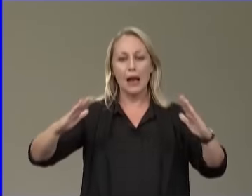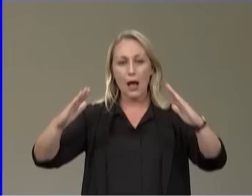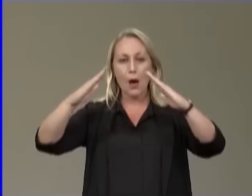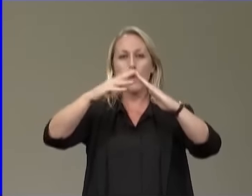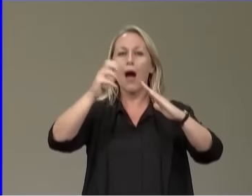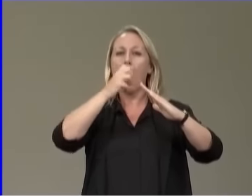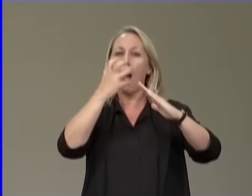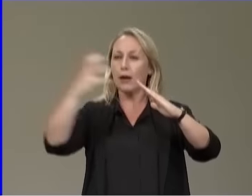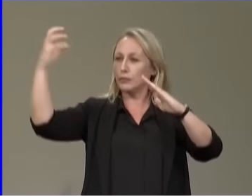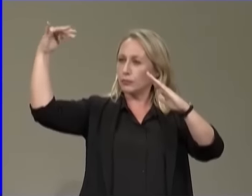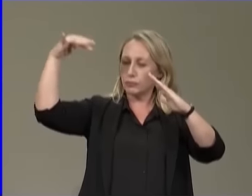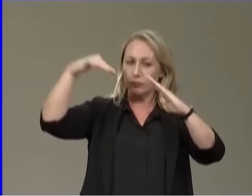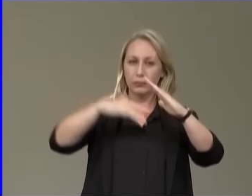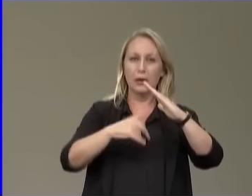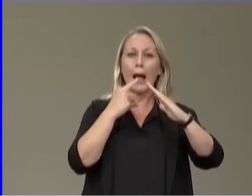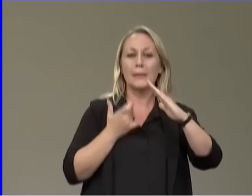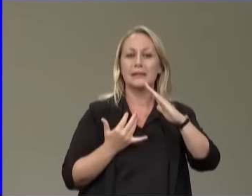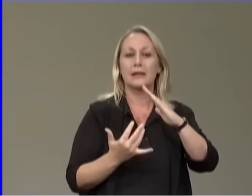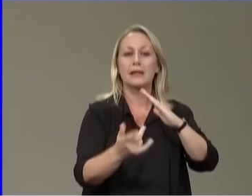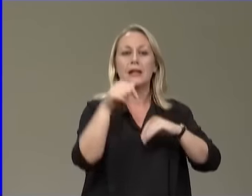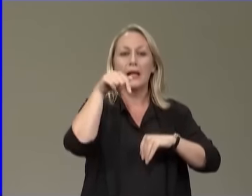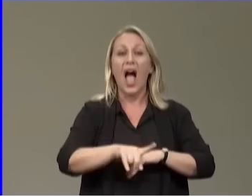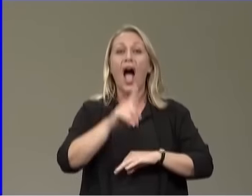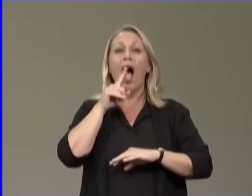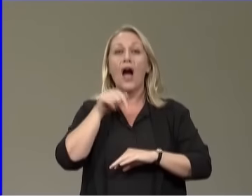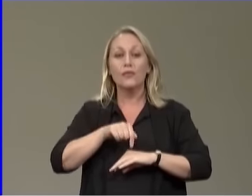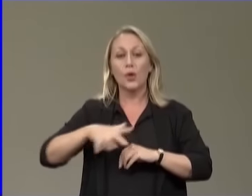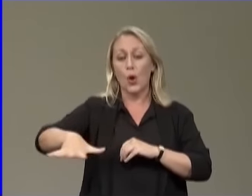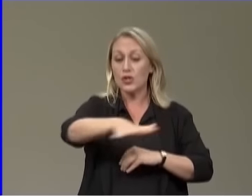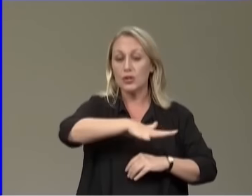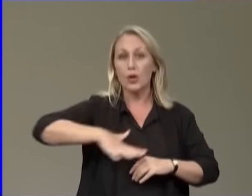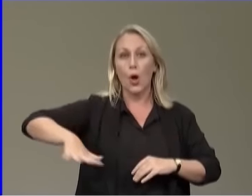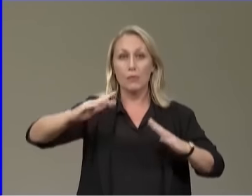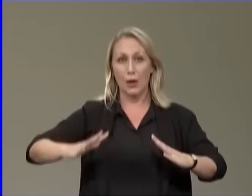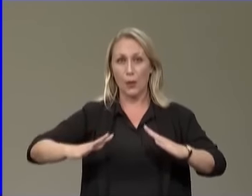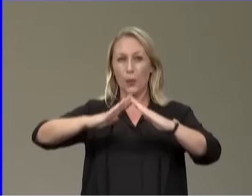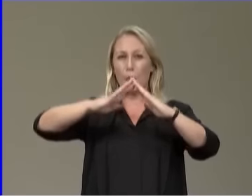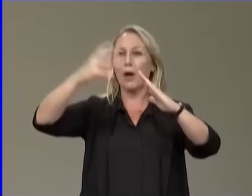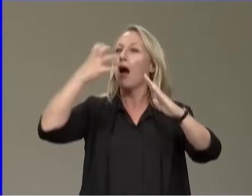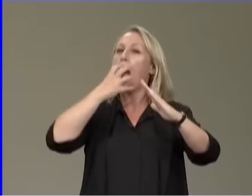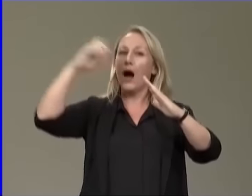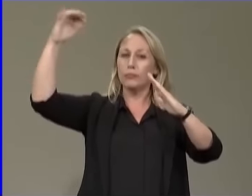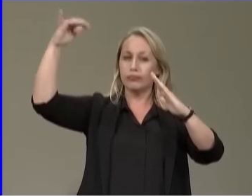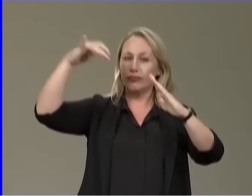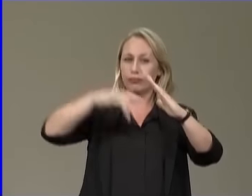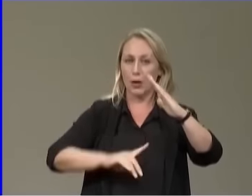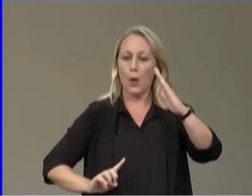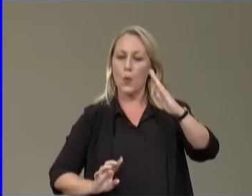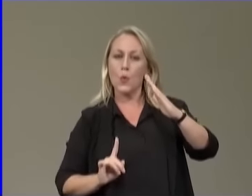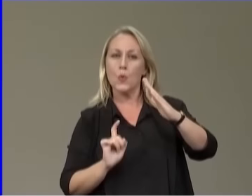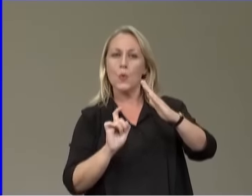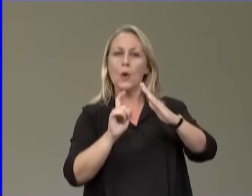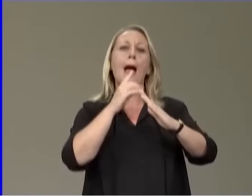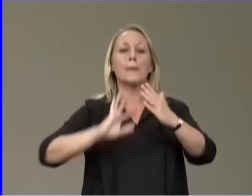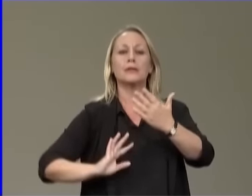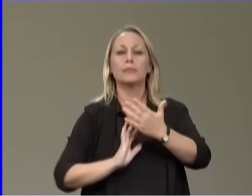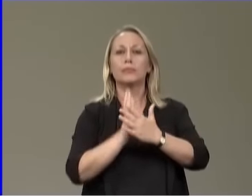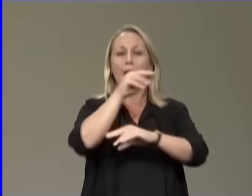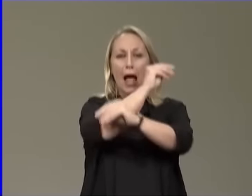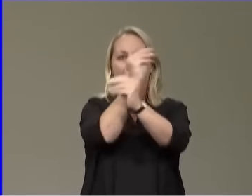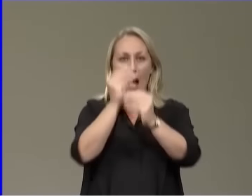επικράτεια. Η δυναμική ανάπτυξη των θερμοκηπίων αυξάνει ραγδαία την παραγωγικότητα, μειώνει κατά πολύ τις